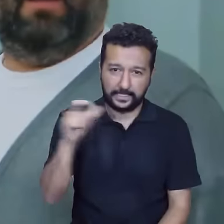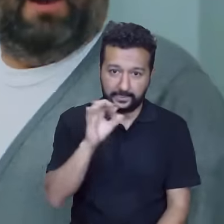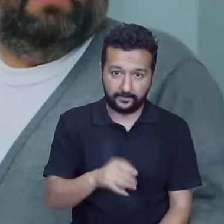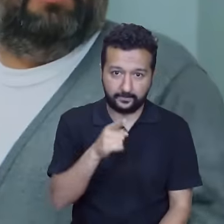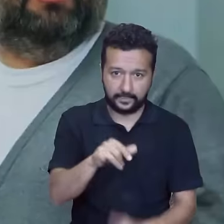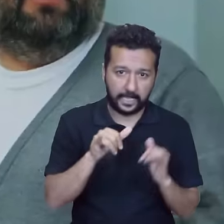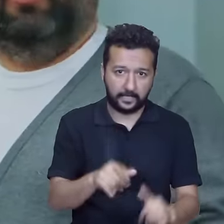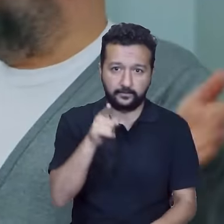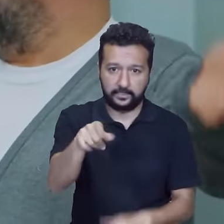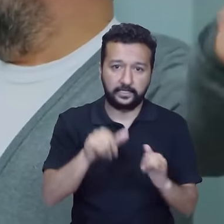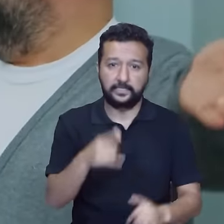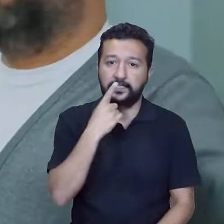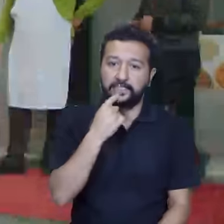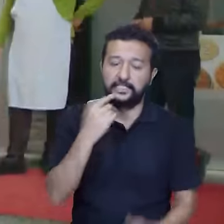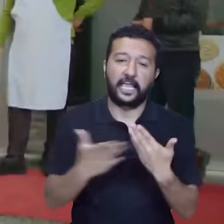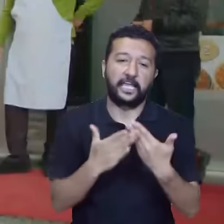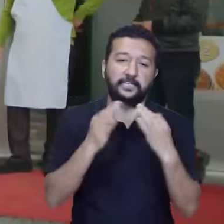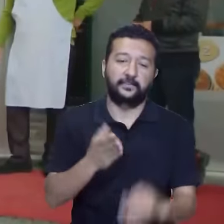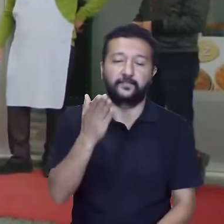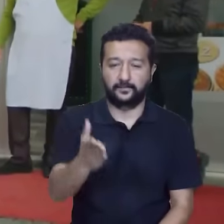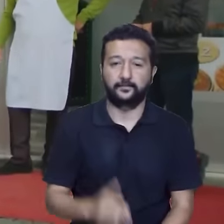Ha, aynı sen işte. Cici ayı.